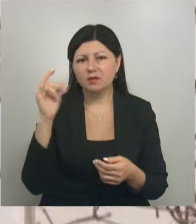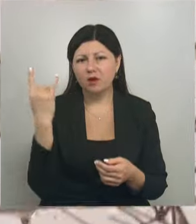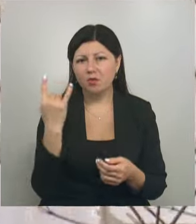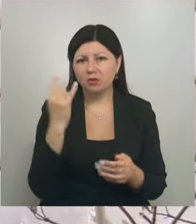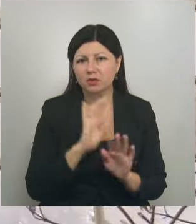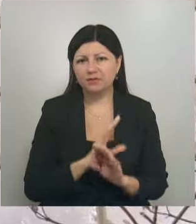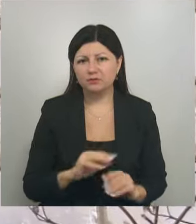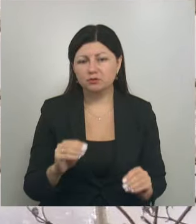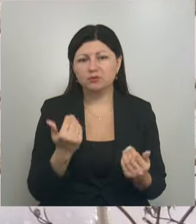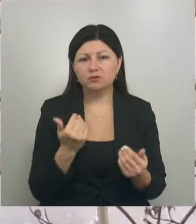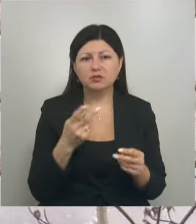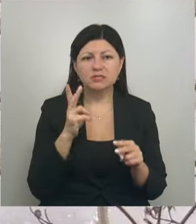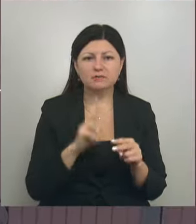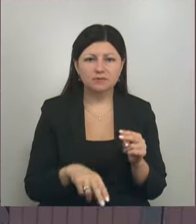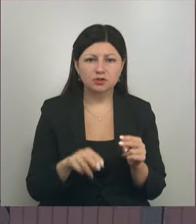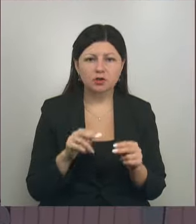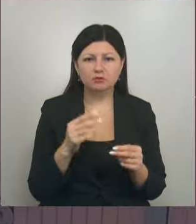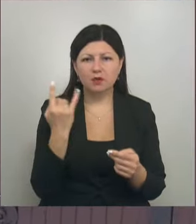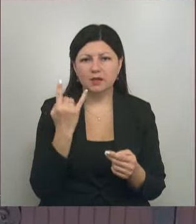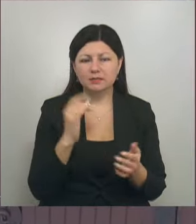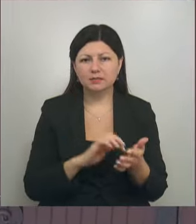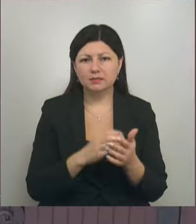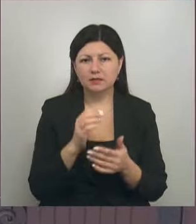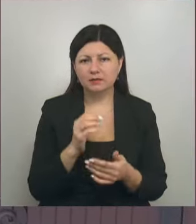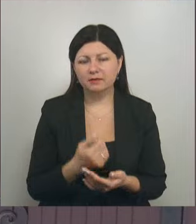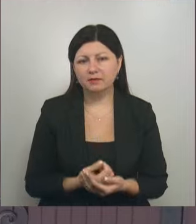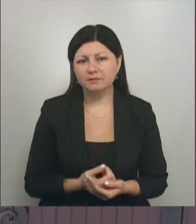Сейчас уже завершают остекление.